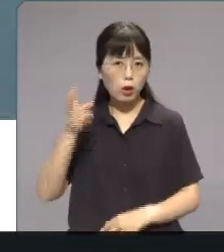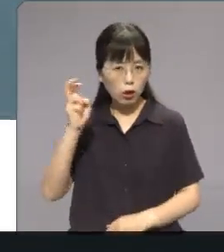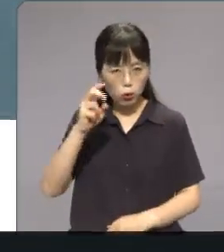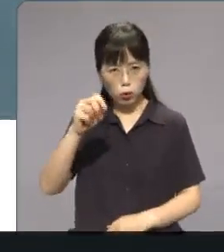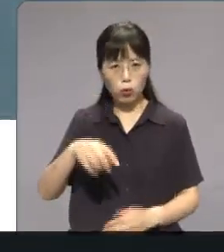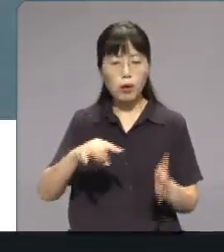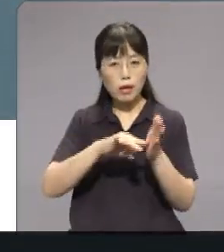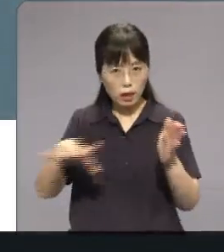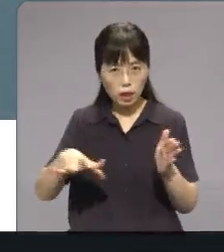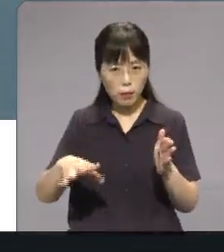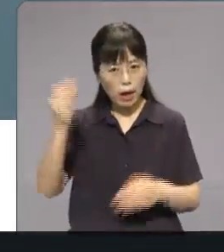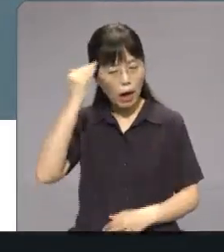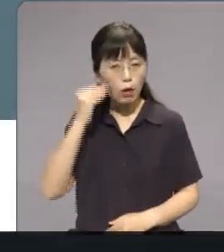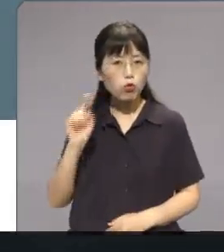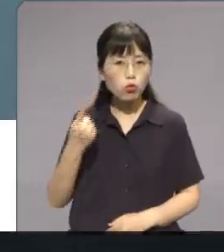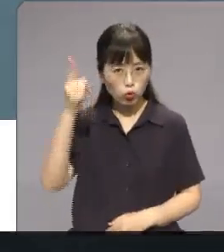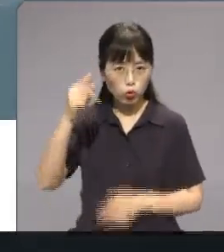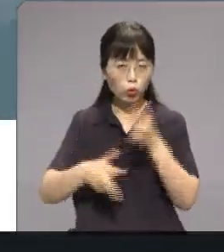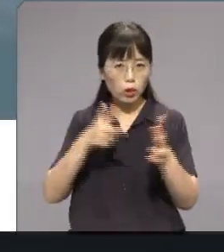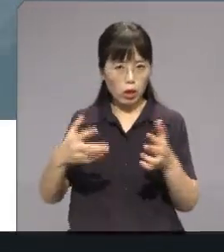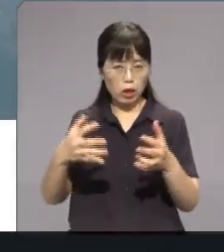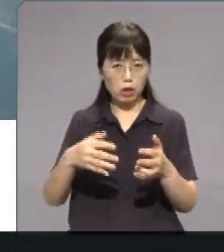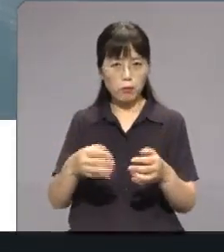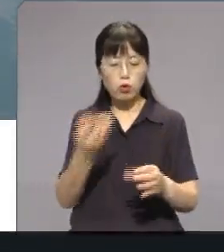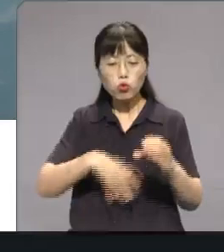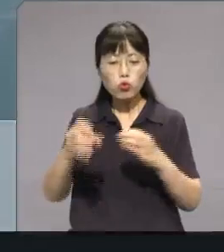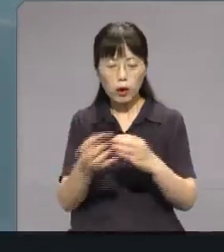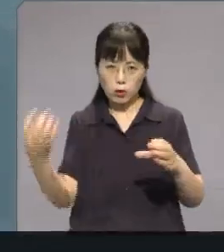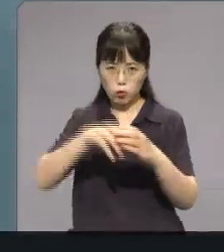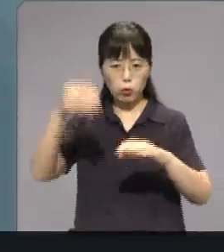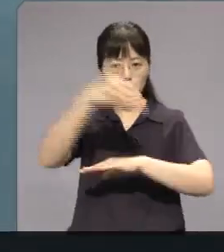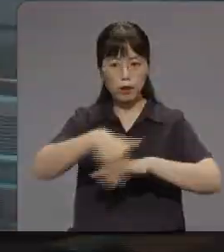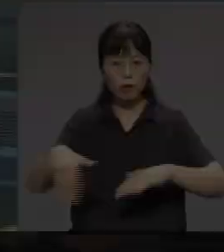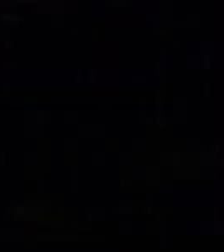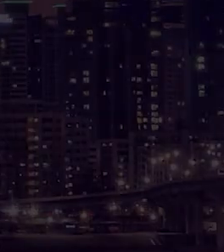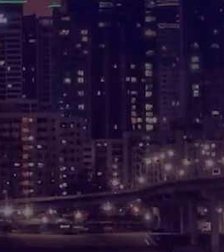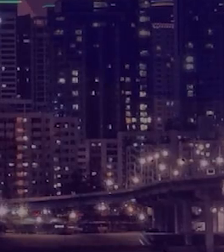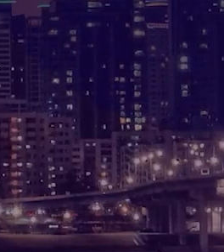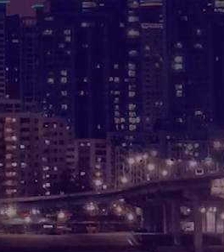정부, 즉 세금에다 한국 항공우주산업이 추가 충당하기로 했습니다.